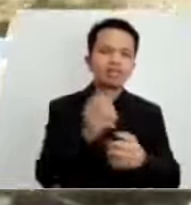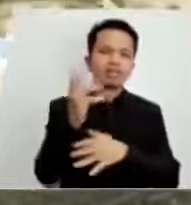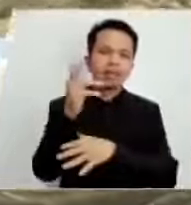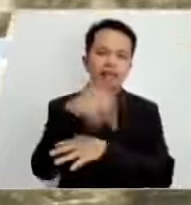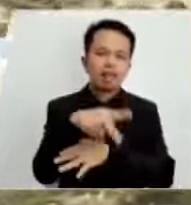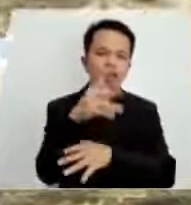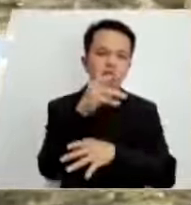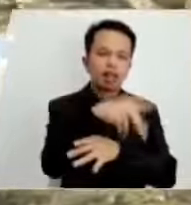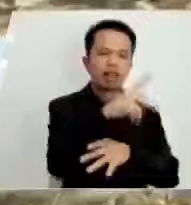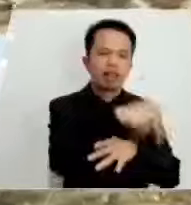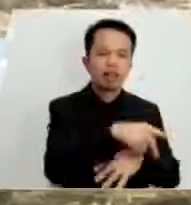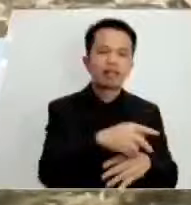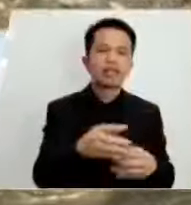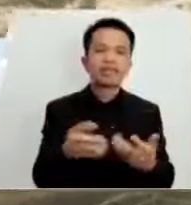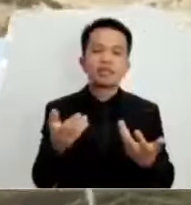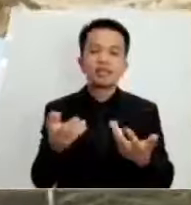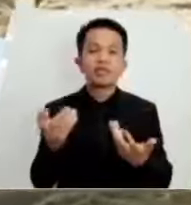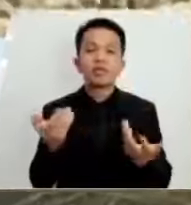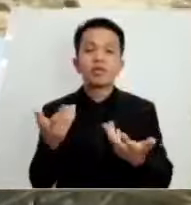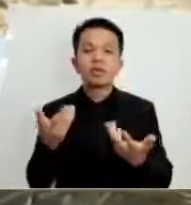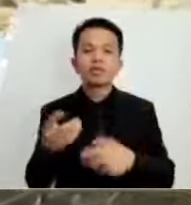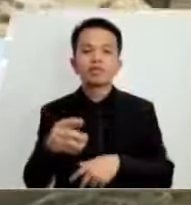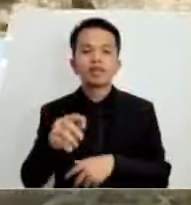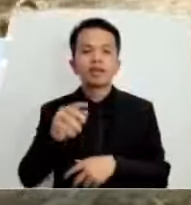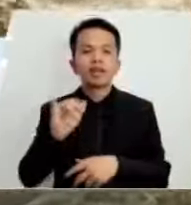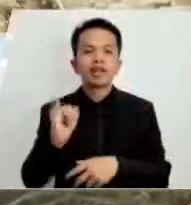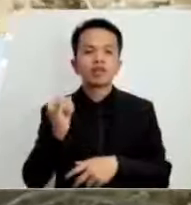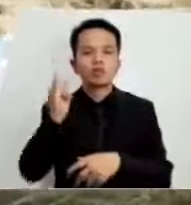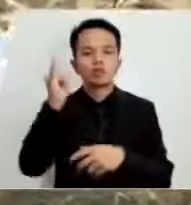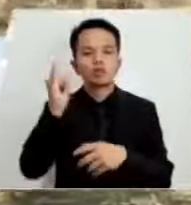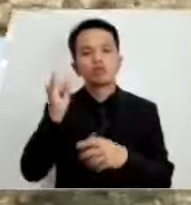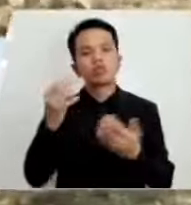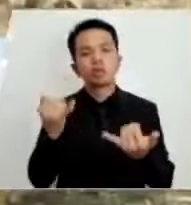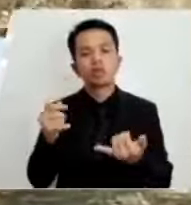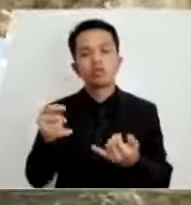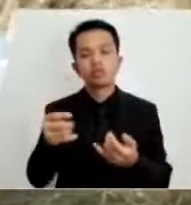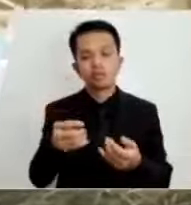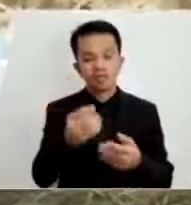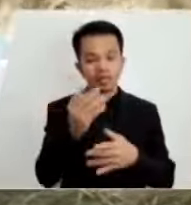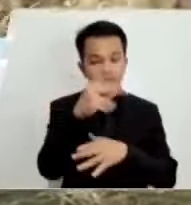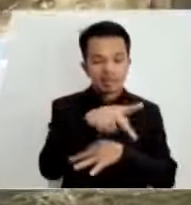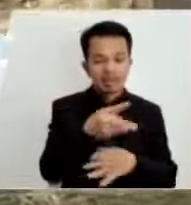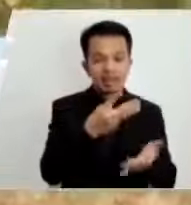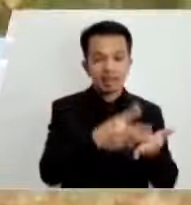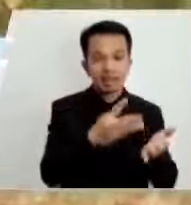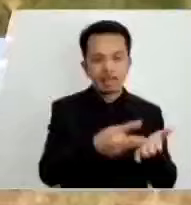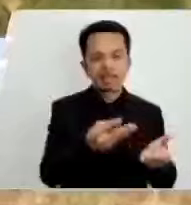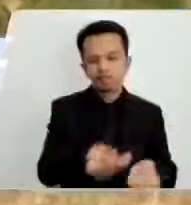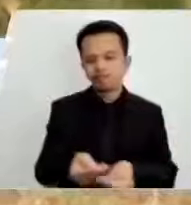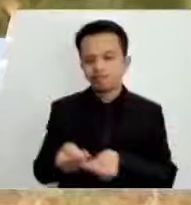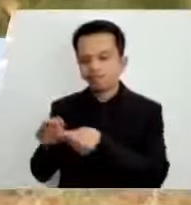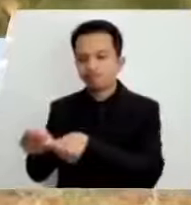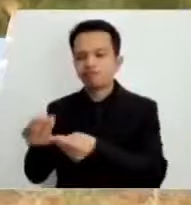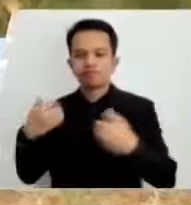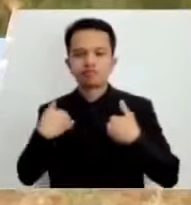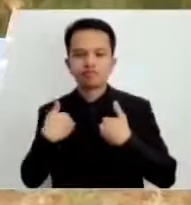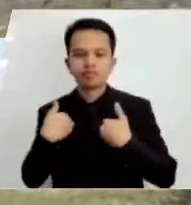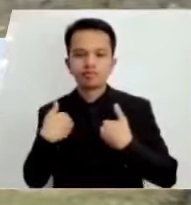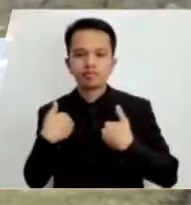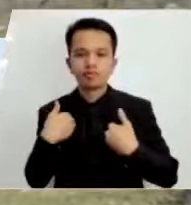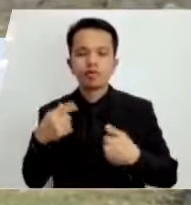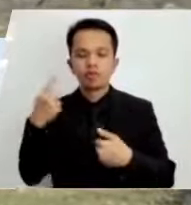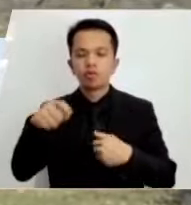ng mais sa pidigan pakain na lang ang mga ito sa mga alagang Hayop para kahit papaano ay mapakinabangan